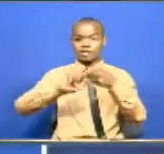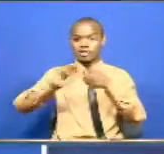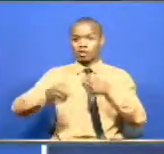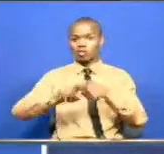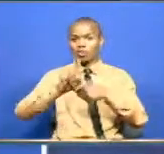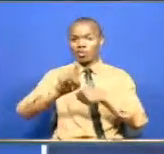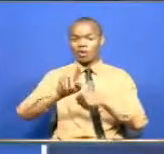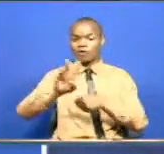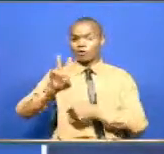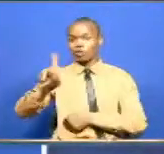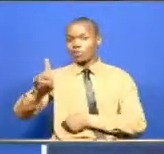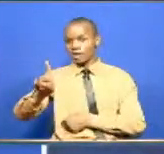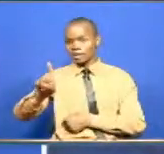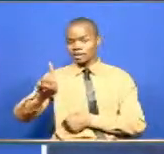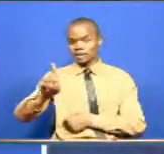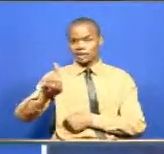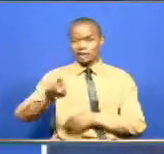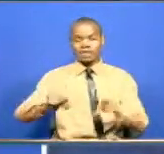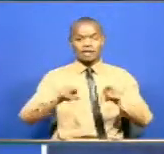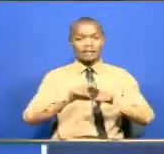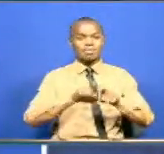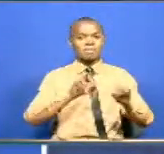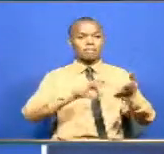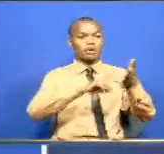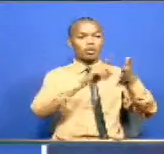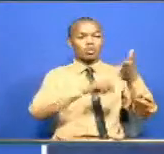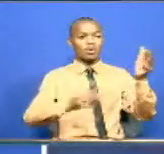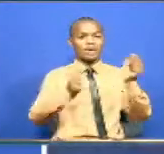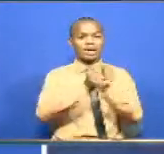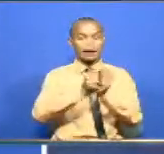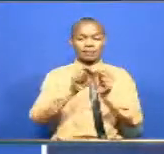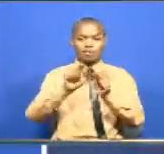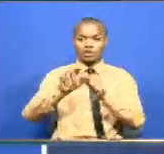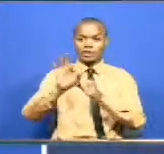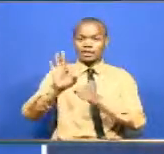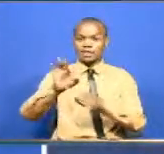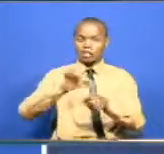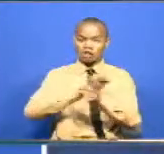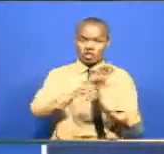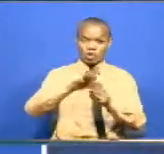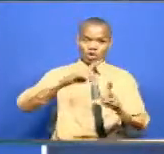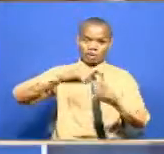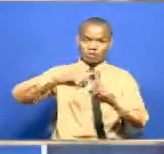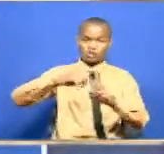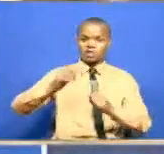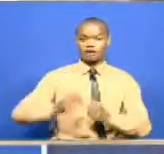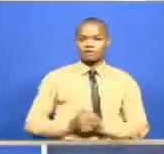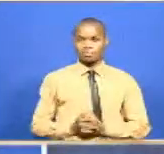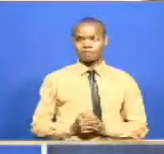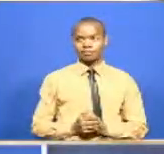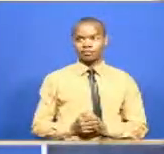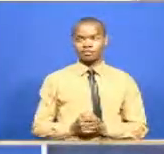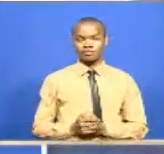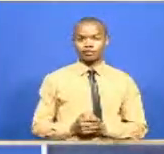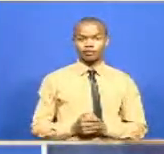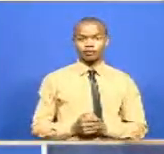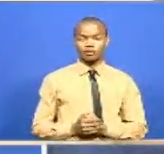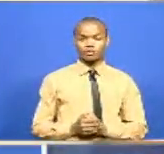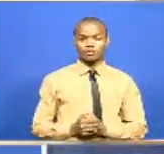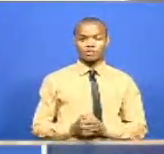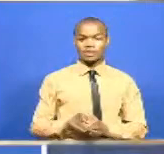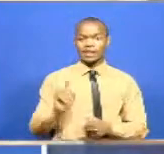6142 zilizopimwa, ikiwa ni 10.3% ya maambukizi. Taifa